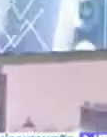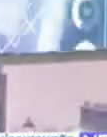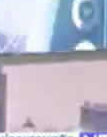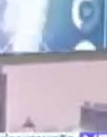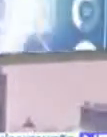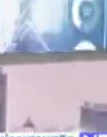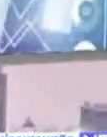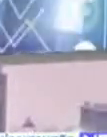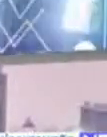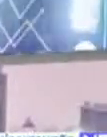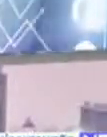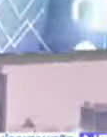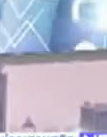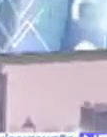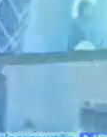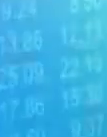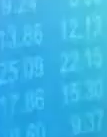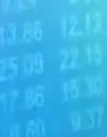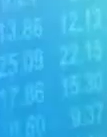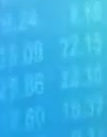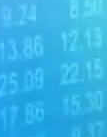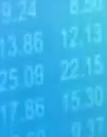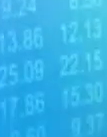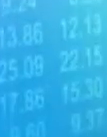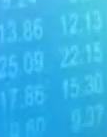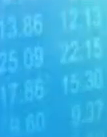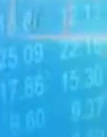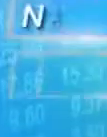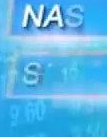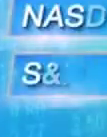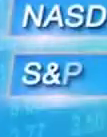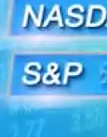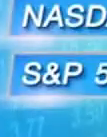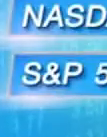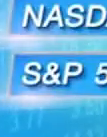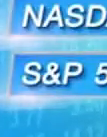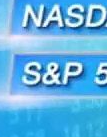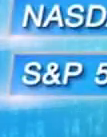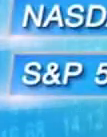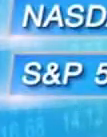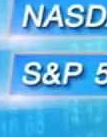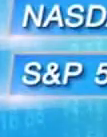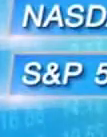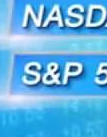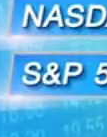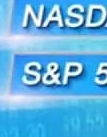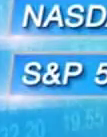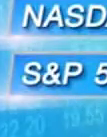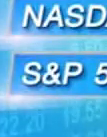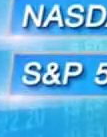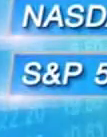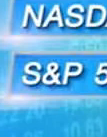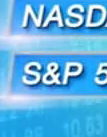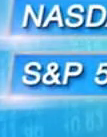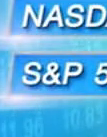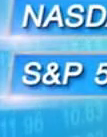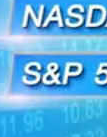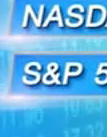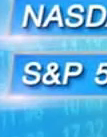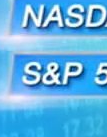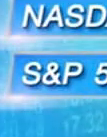หรัฐที่ปรับตัวลดลงโดยดัชนีดาวโจนส์ลดลงไป 186.59 จุดปิดที่